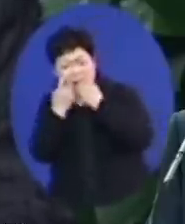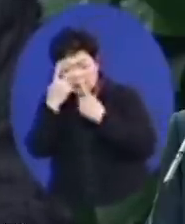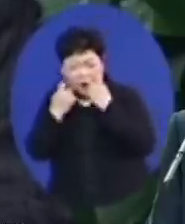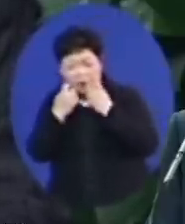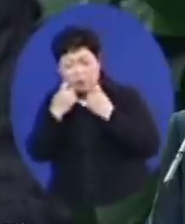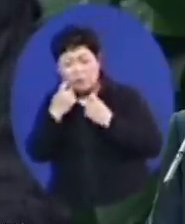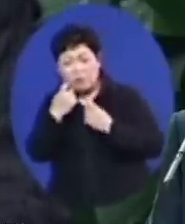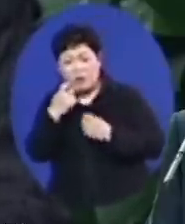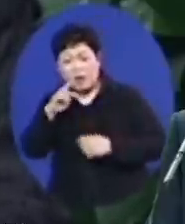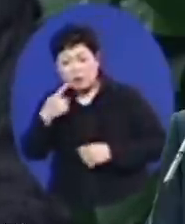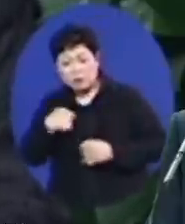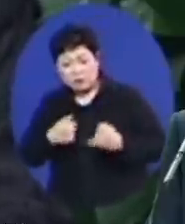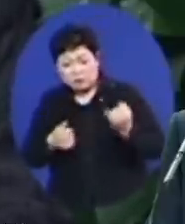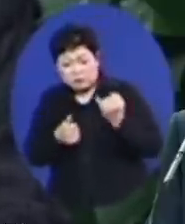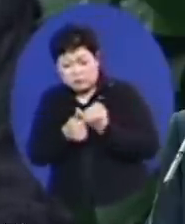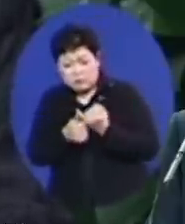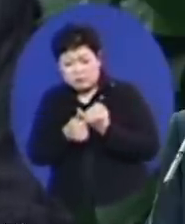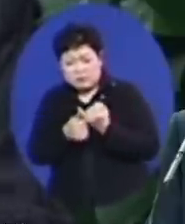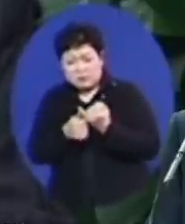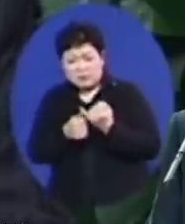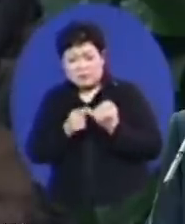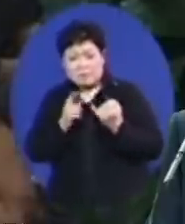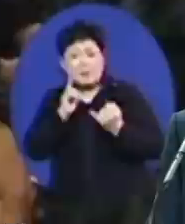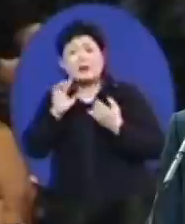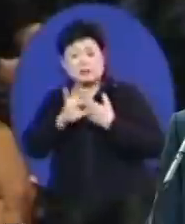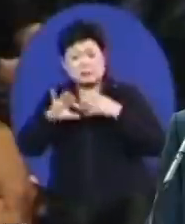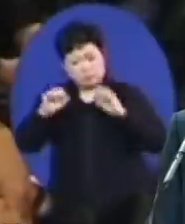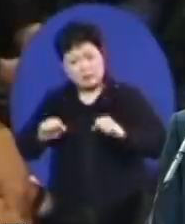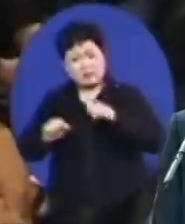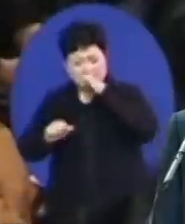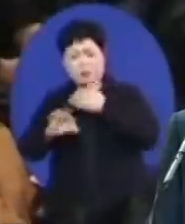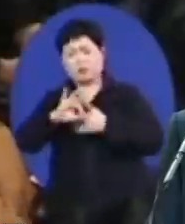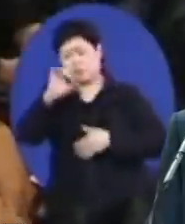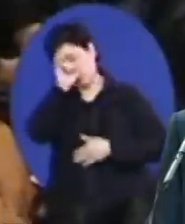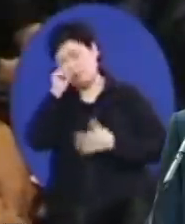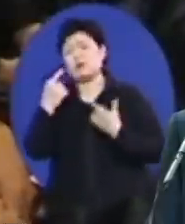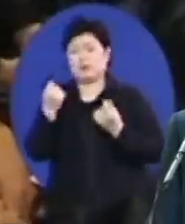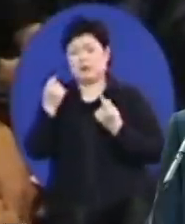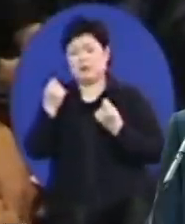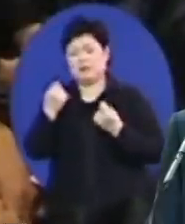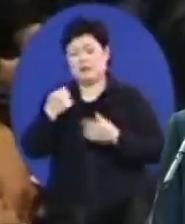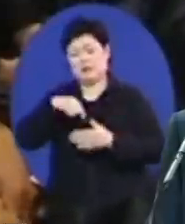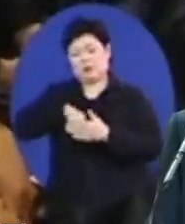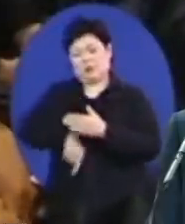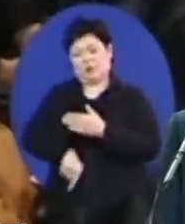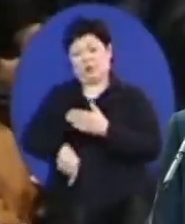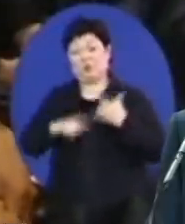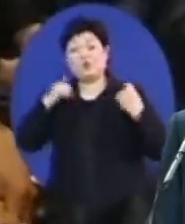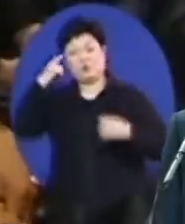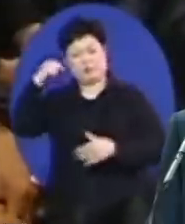그 같은 사람이 내 곁에 살아 있었으면 얼마나 좋을지 모르겠습니다. 속으로 때가 늦었습니다.